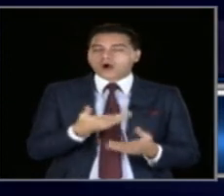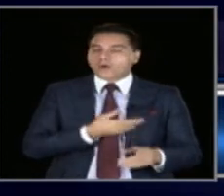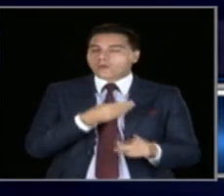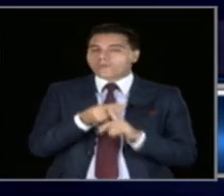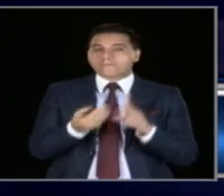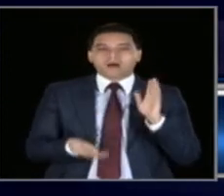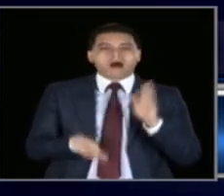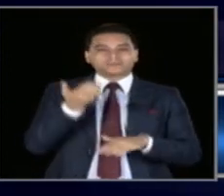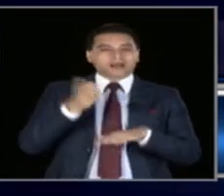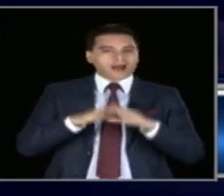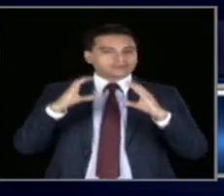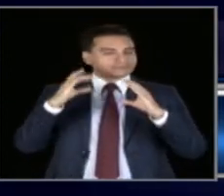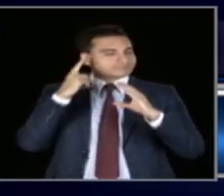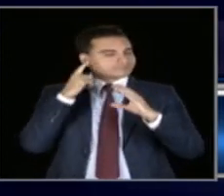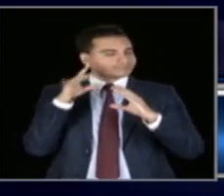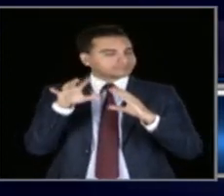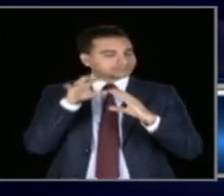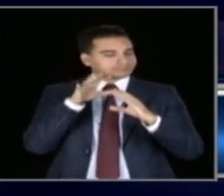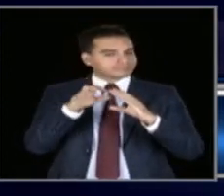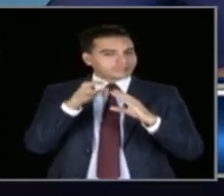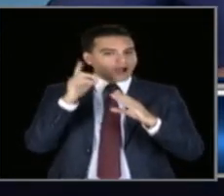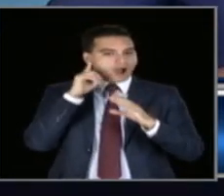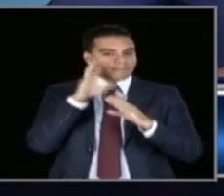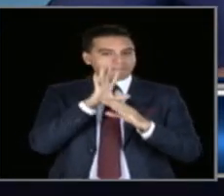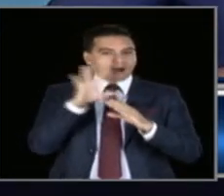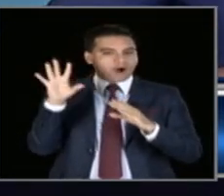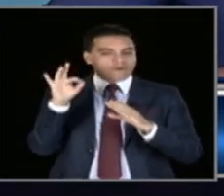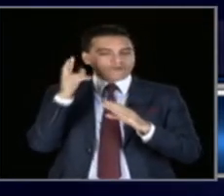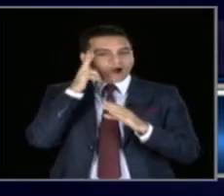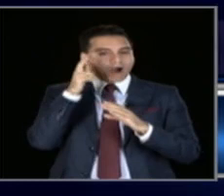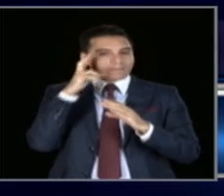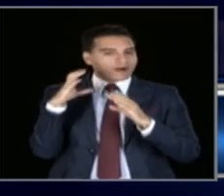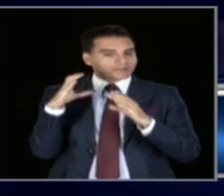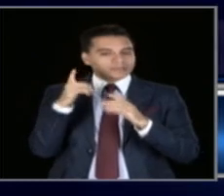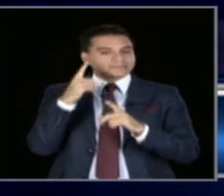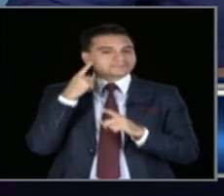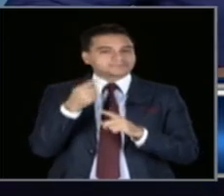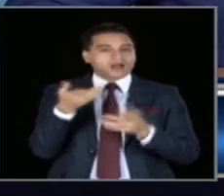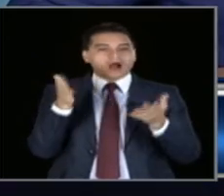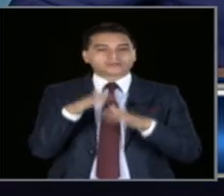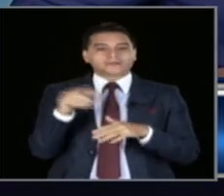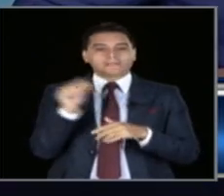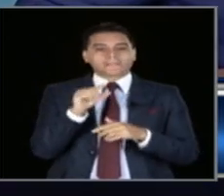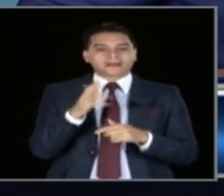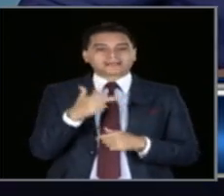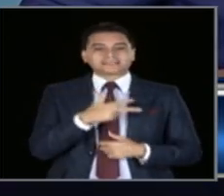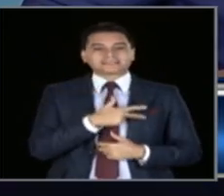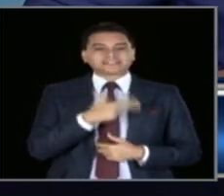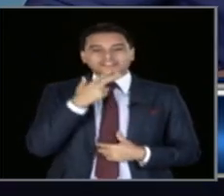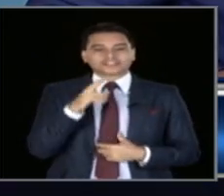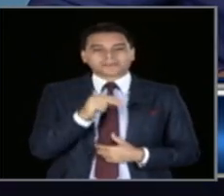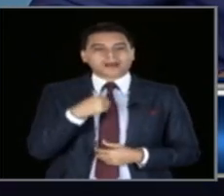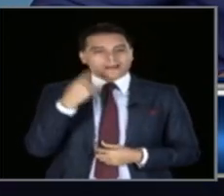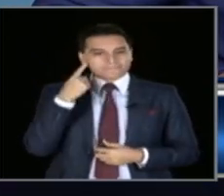بيعشق الراديو. ايوه عاشق للراديو. ايوه طبعا. اكتر برنامج بتحب تسمعه ايه في الراديو؟ مثلا يعني